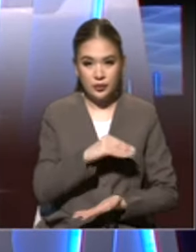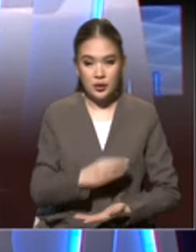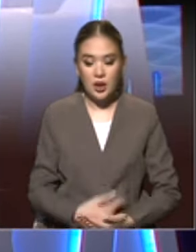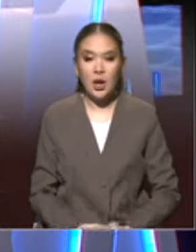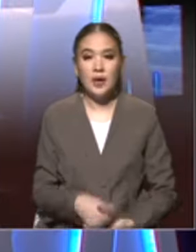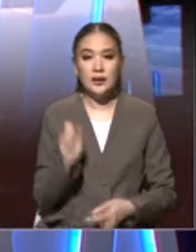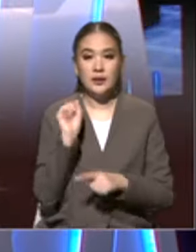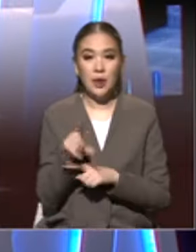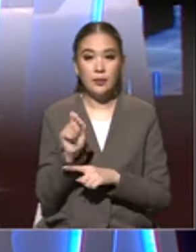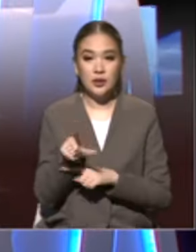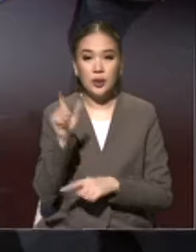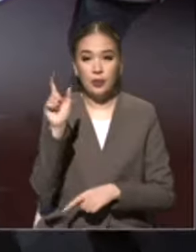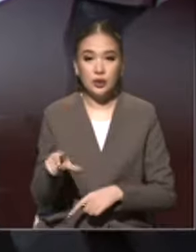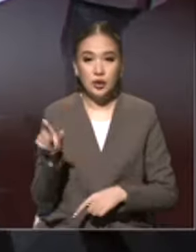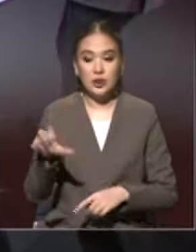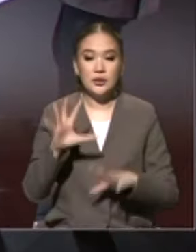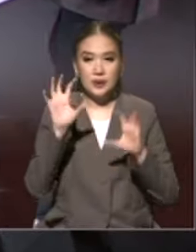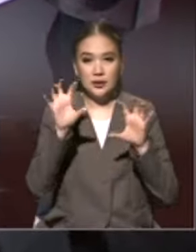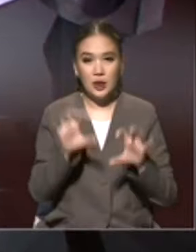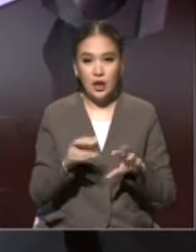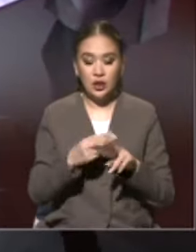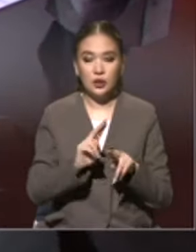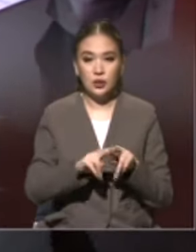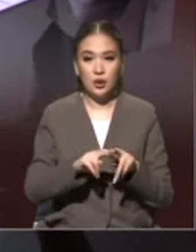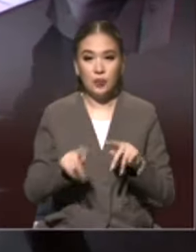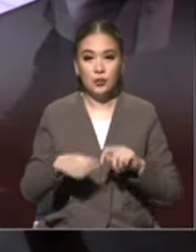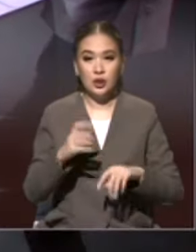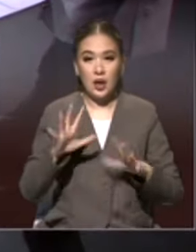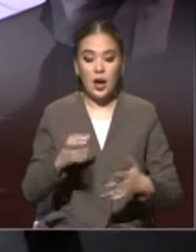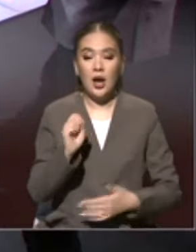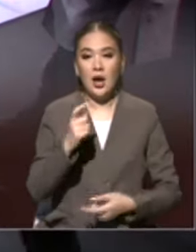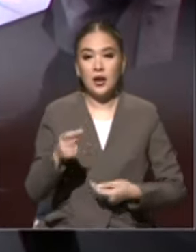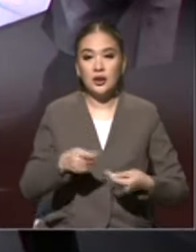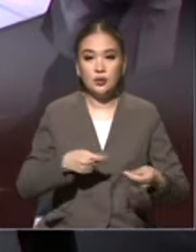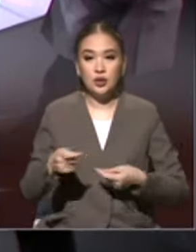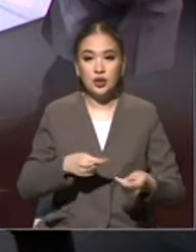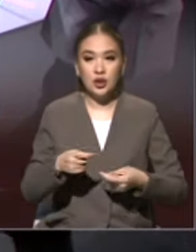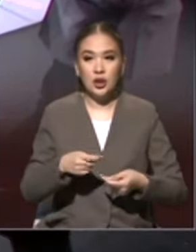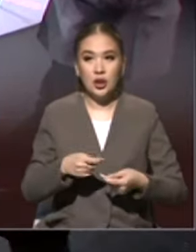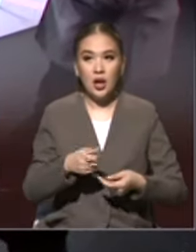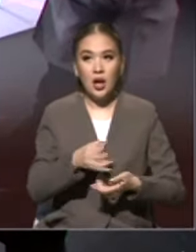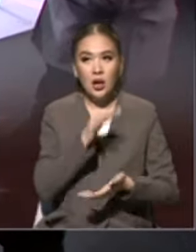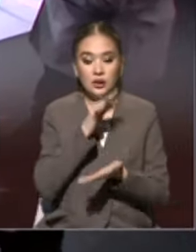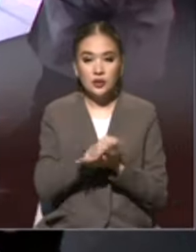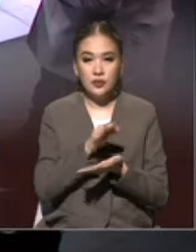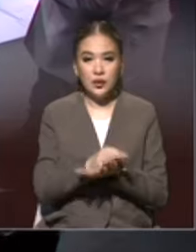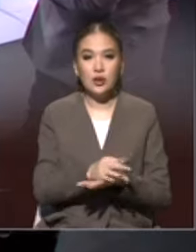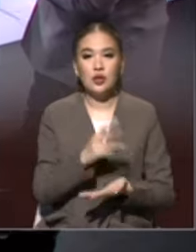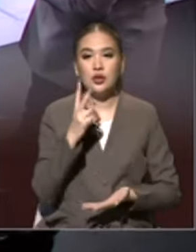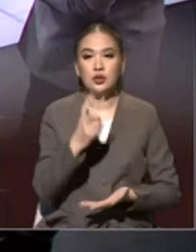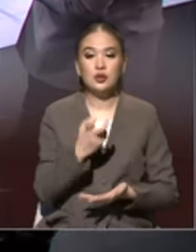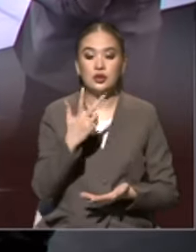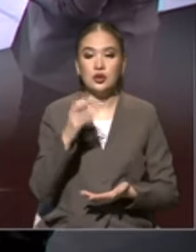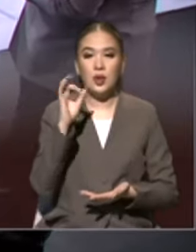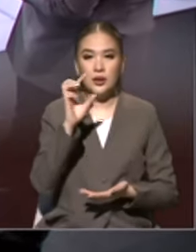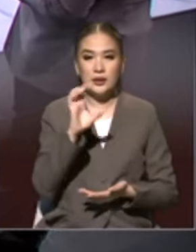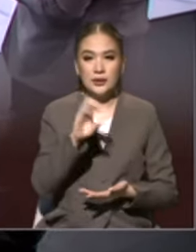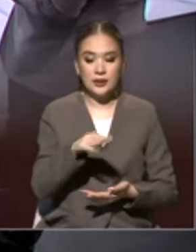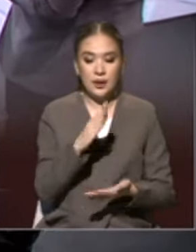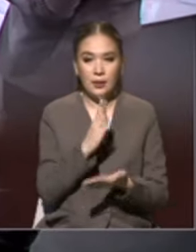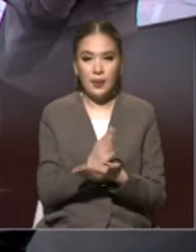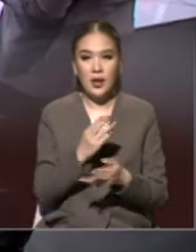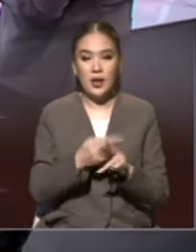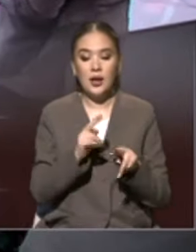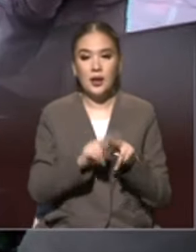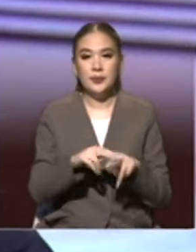берушілер үшін заң бұзған жағдайда әкімшілік жауапкершілік көзделген, яғни әкімшілік кодексінің 207-ші бабы бар. Өнім берушілер үшін, егер